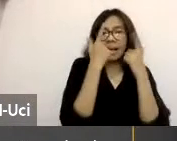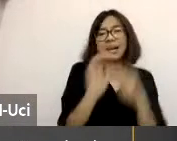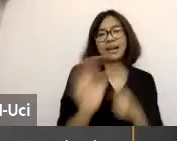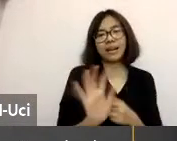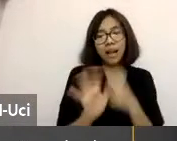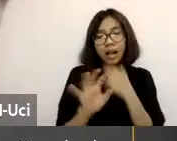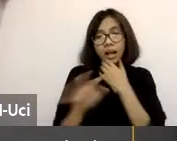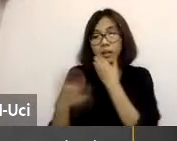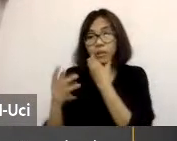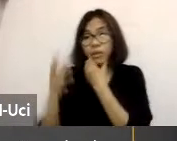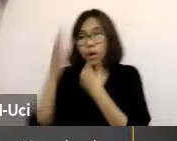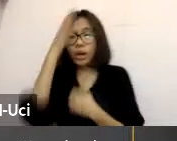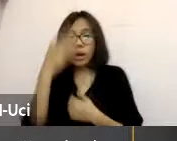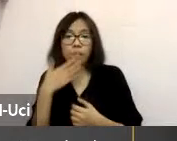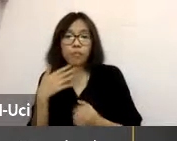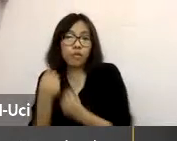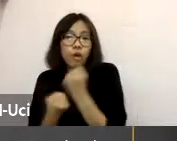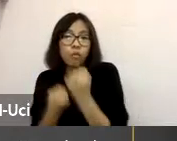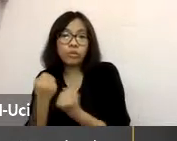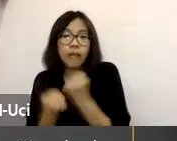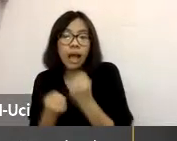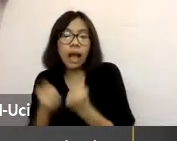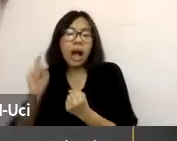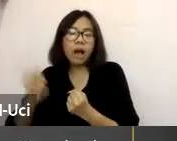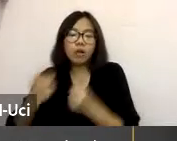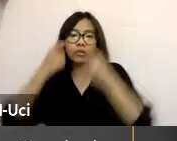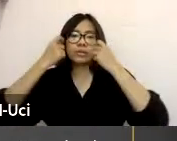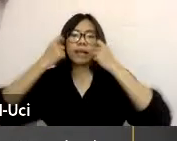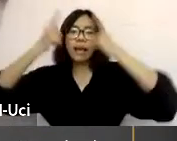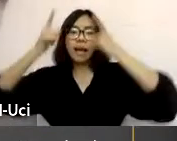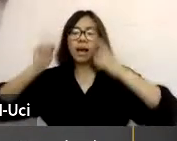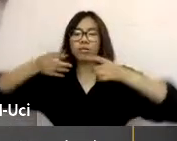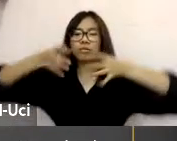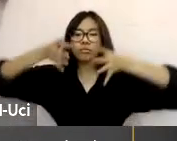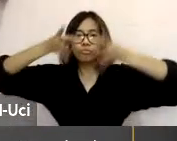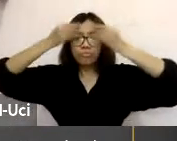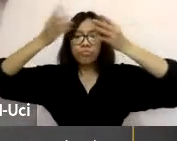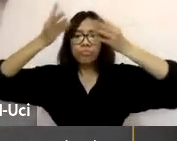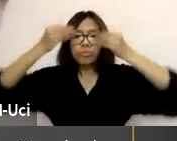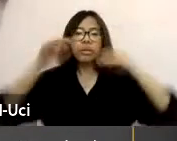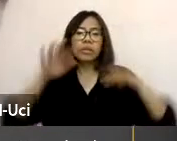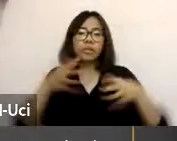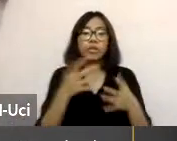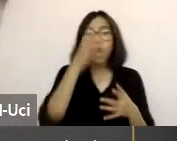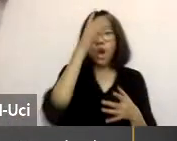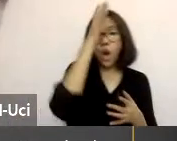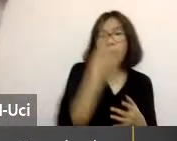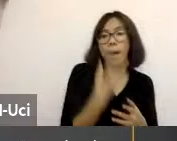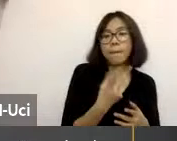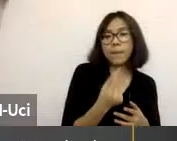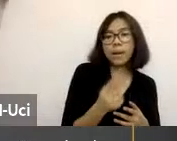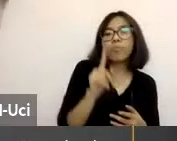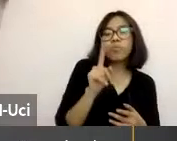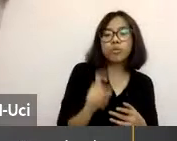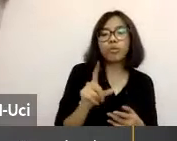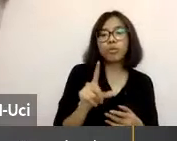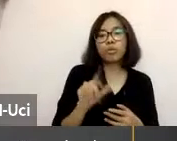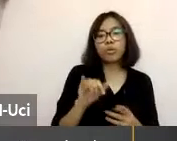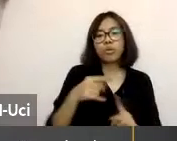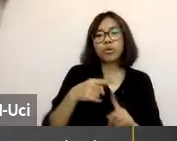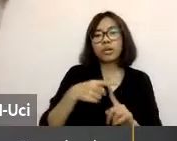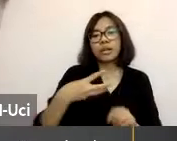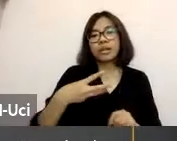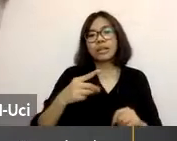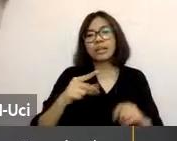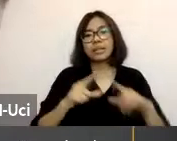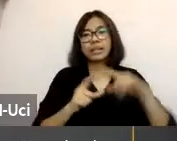knapa namanya pada pelaku sangat terus lakukan dan bagi konsumen juga bertutur tentu saja perlu ada di terasi demikian Namun